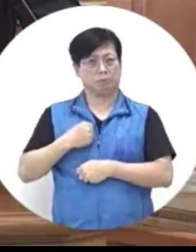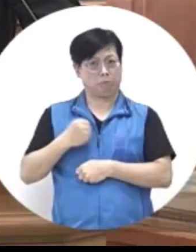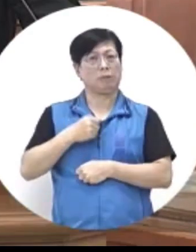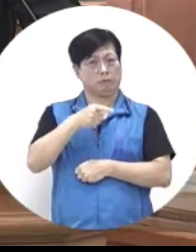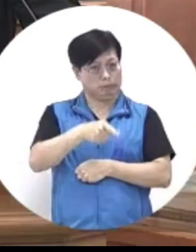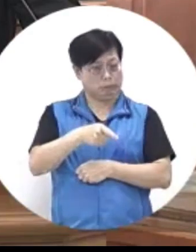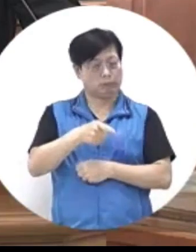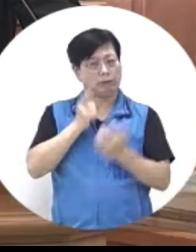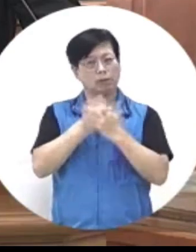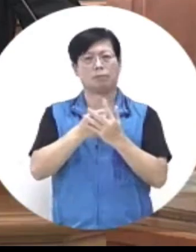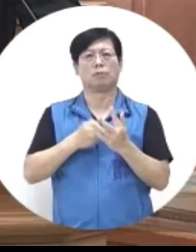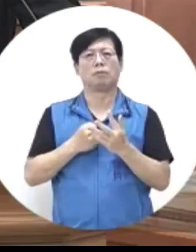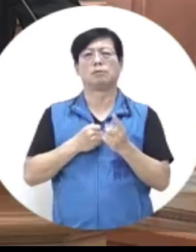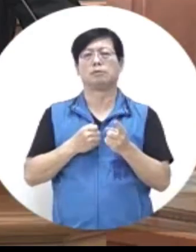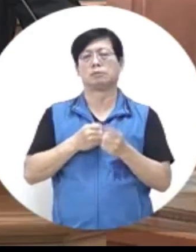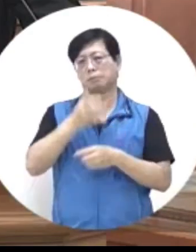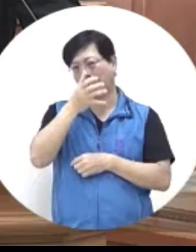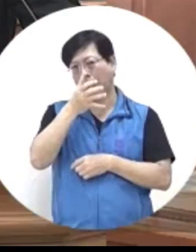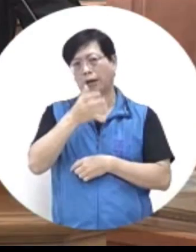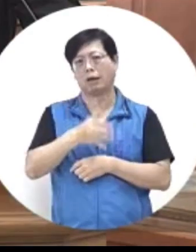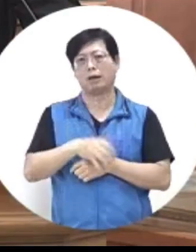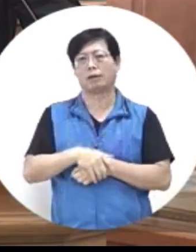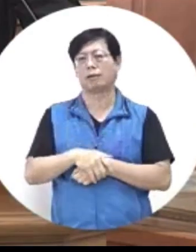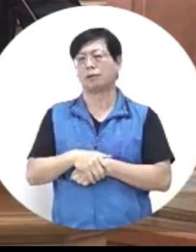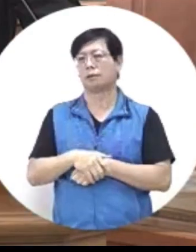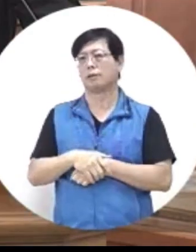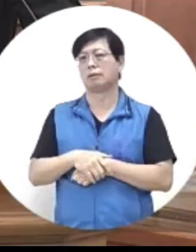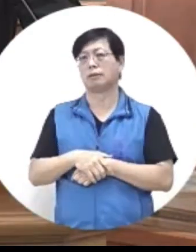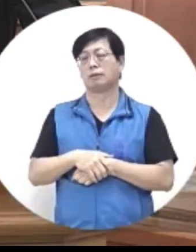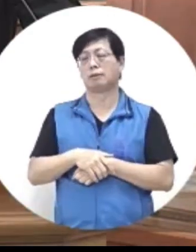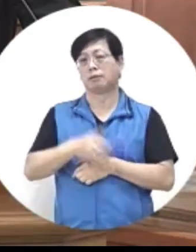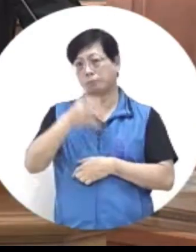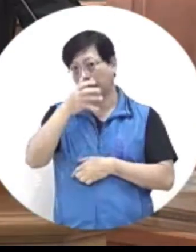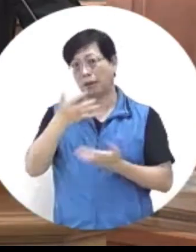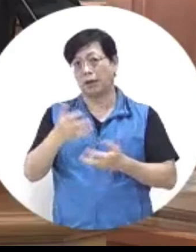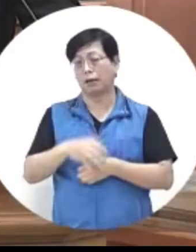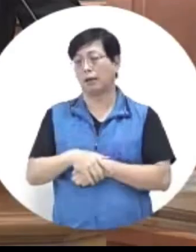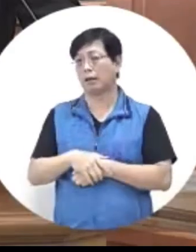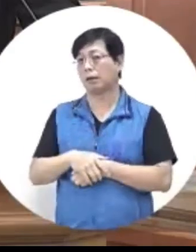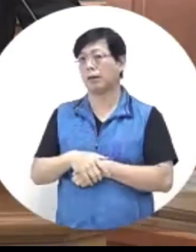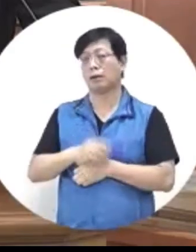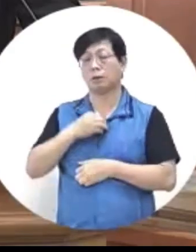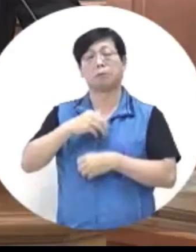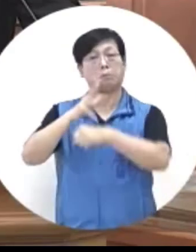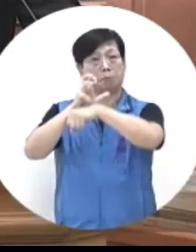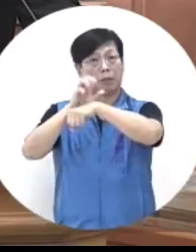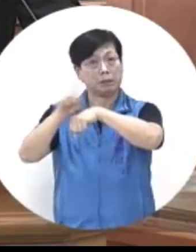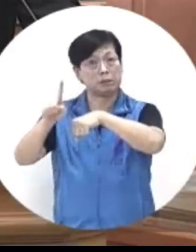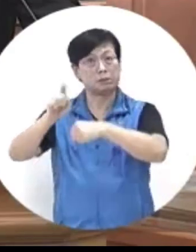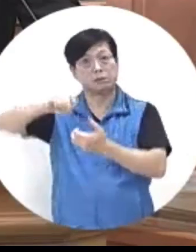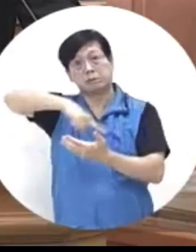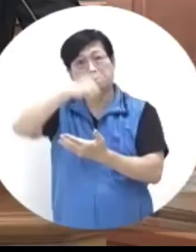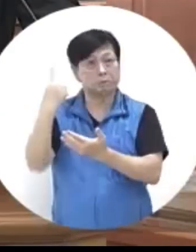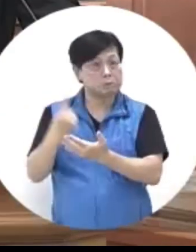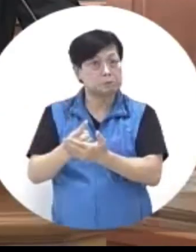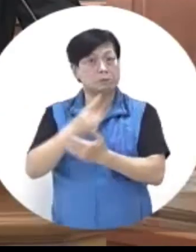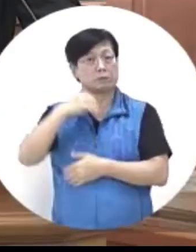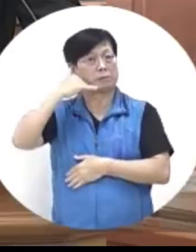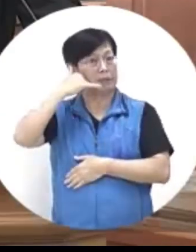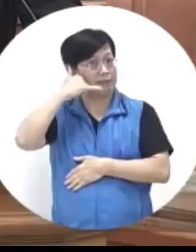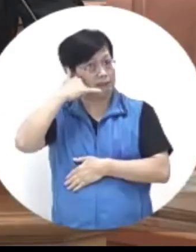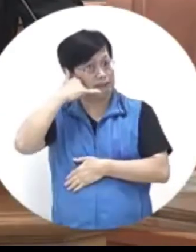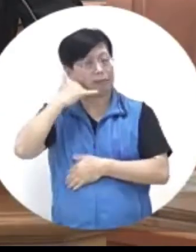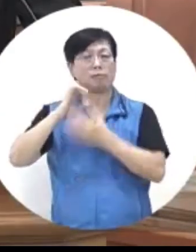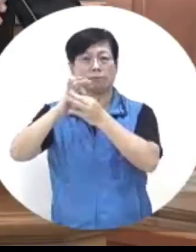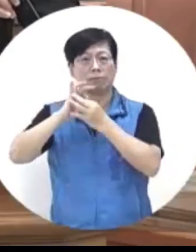态度，反正你就是不给嘛，你就是不给他嘛，就是八十一分钟的整个流程的通联，